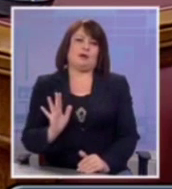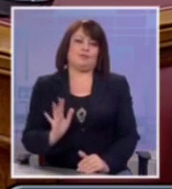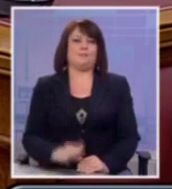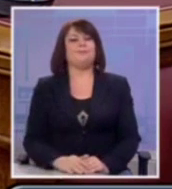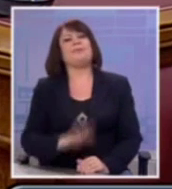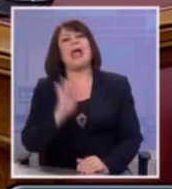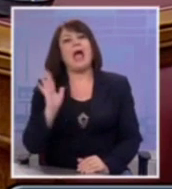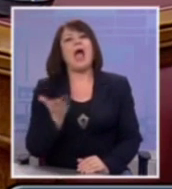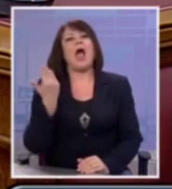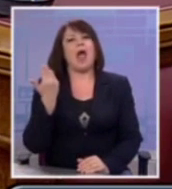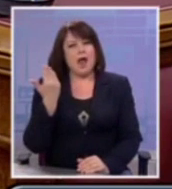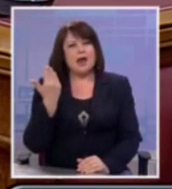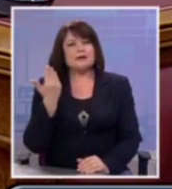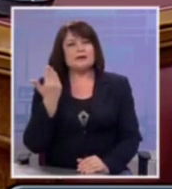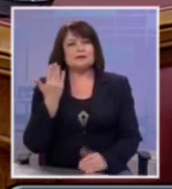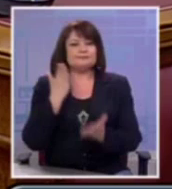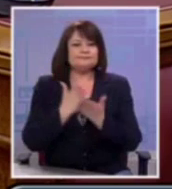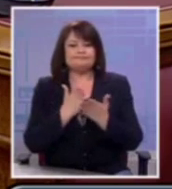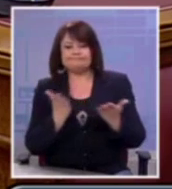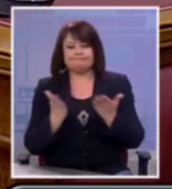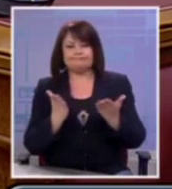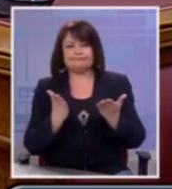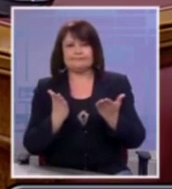Αν υπάρξει ένα haircut άμεσα, θα